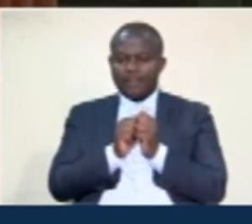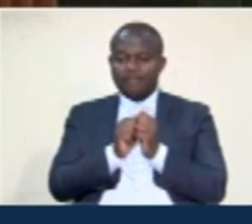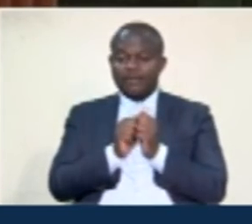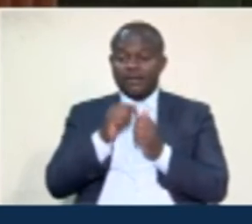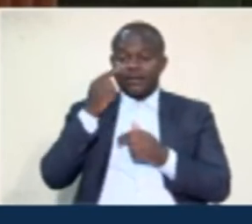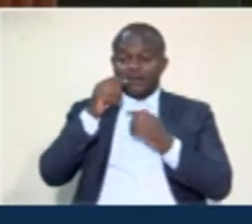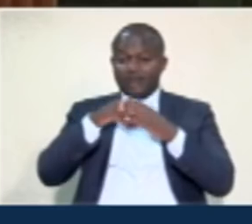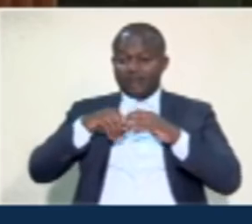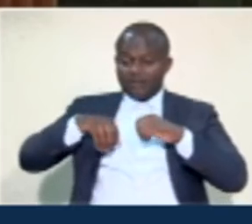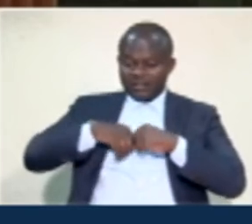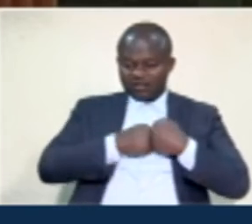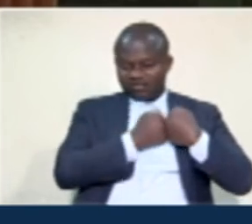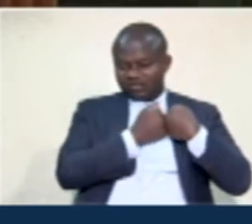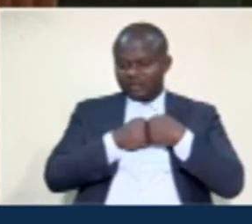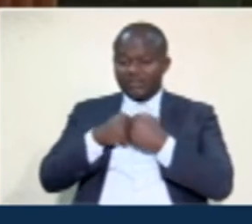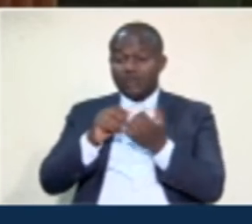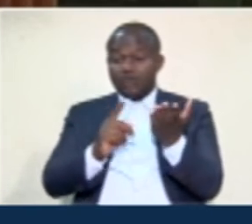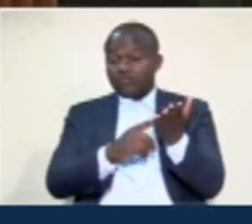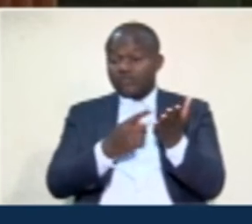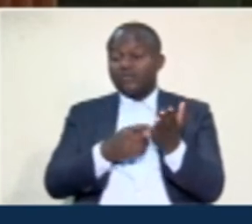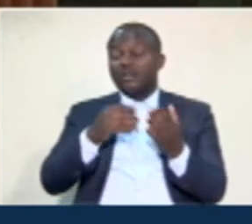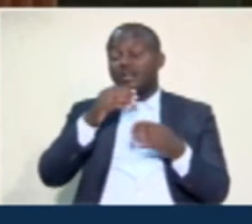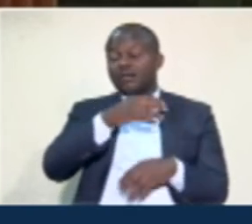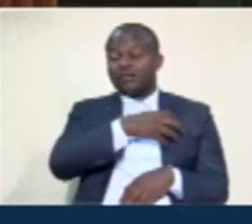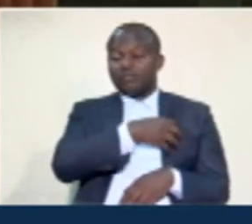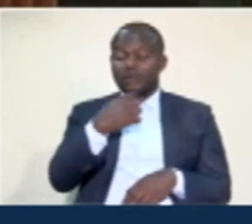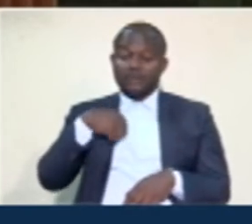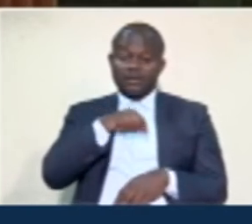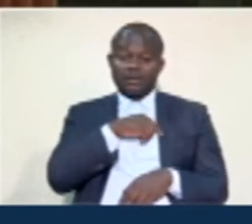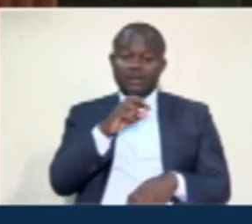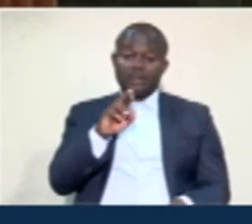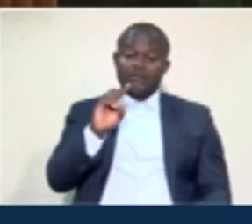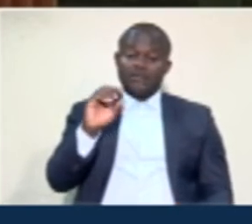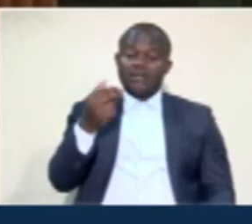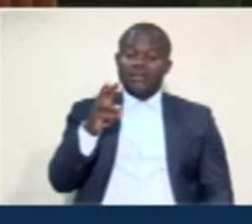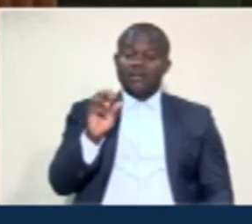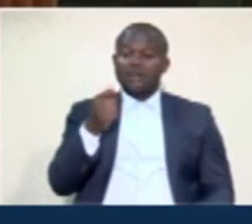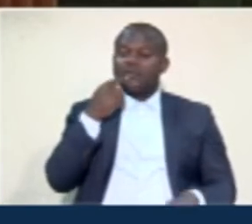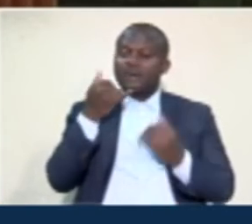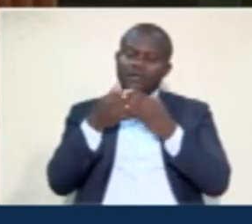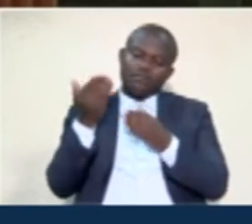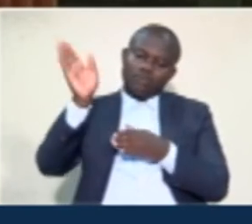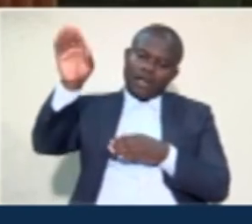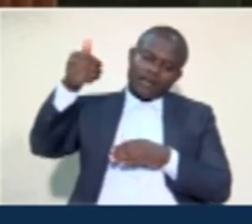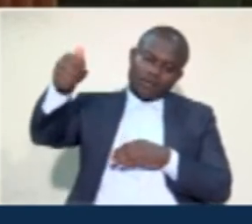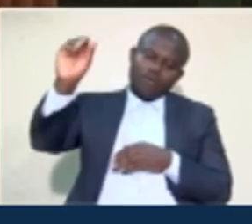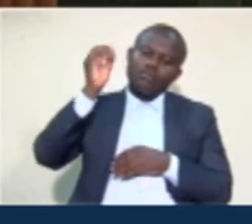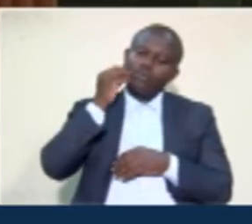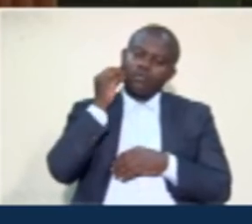Reba gushyamirana na shobuja, umuzungu yari databuja. Kujyaho Rudahigwa ajya abwira abazungu bati nimusubire iwanyu Buraya,